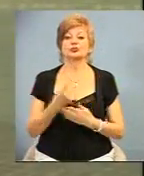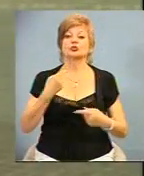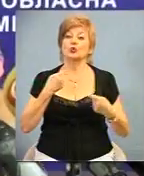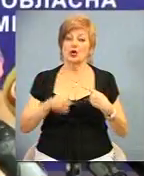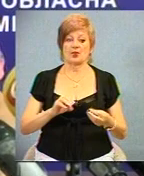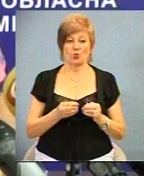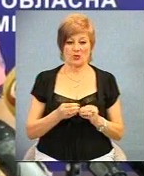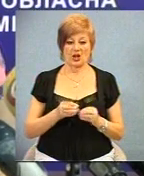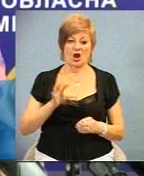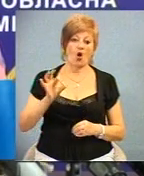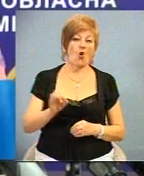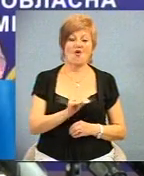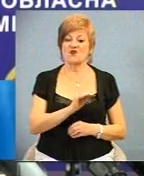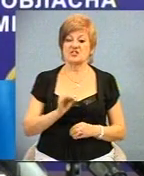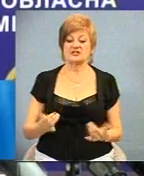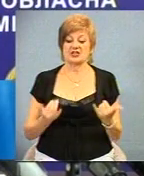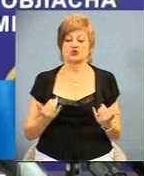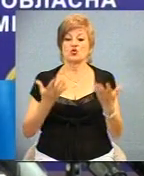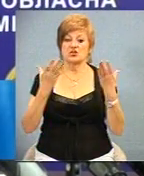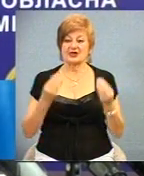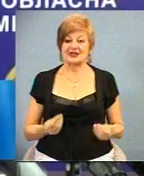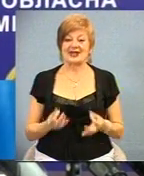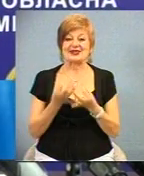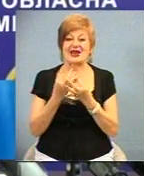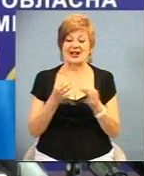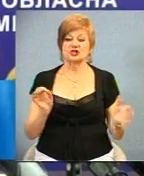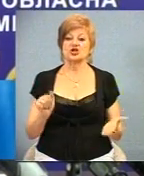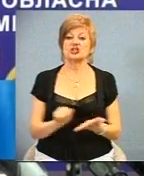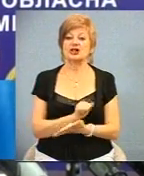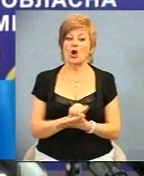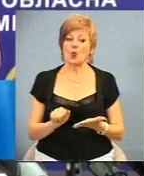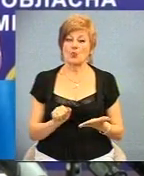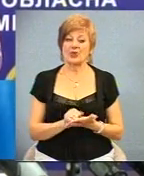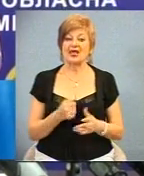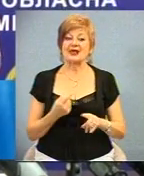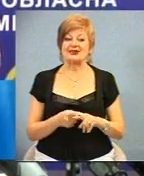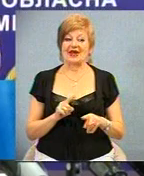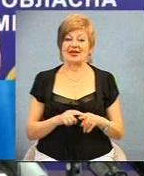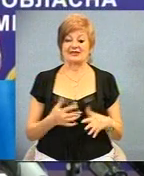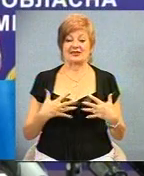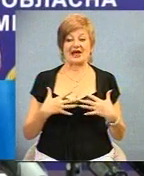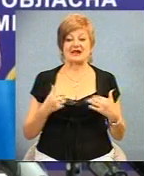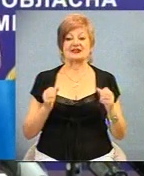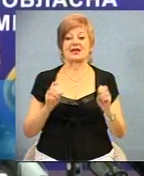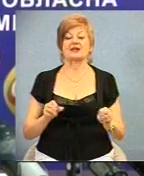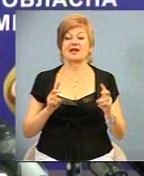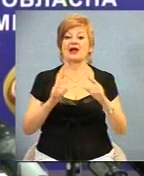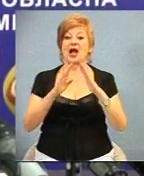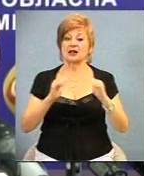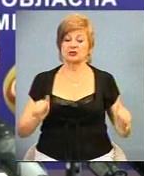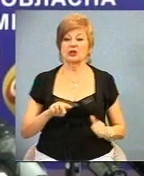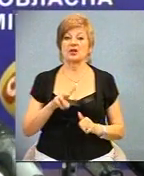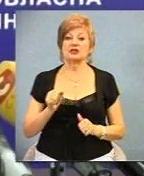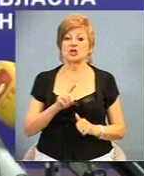проблема. Официально на сегодняшний день разрешительных документов на этот оздоровительный, как лагерь,